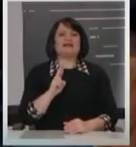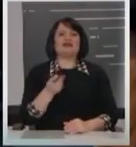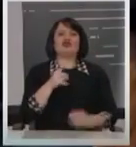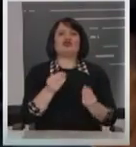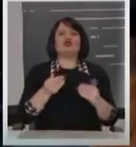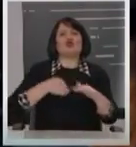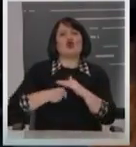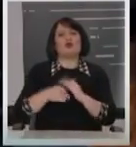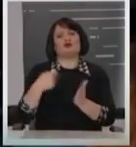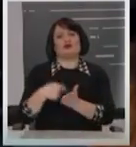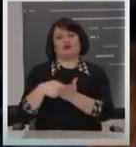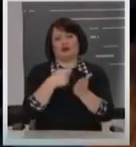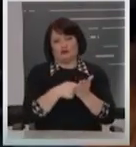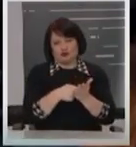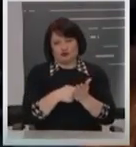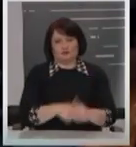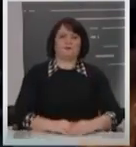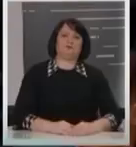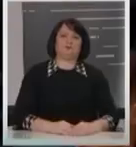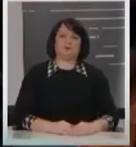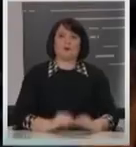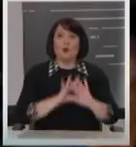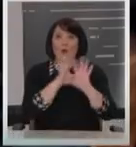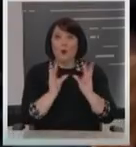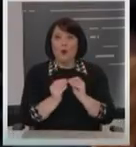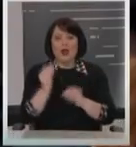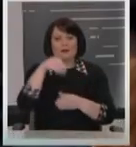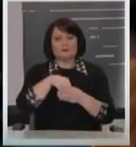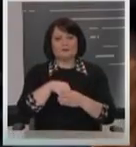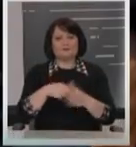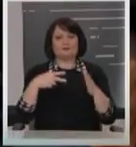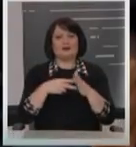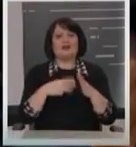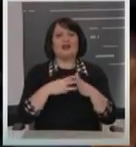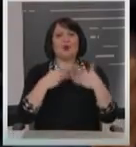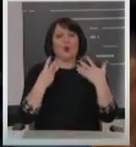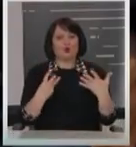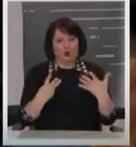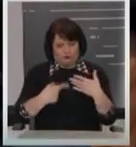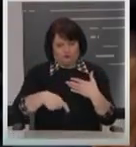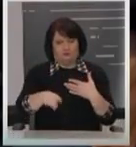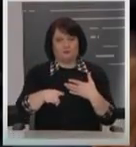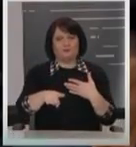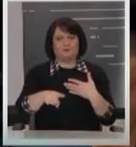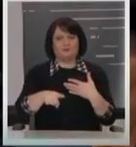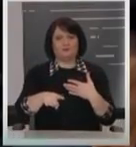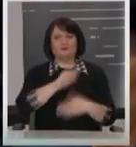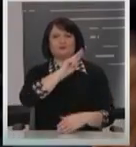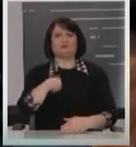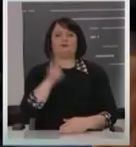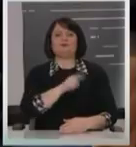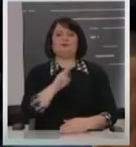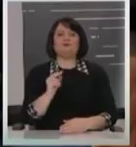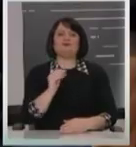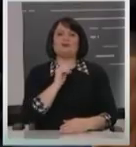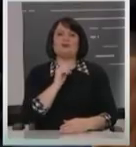φόρους. Και ανάμεσα σε όλα τα άλλα έρχεται το 2018 η κατάργηση των